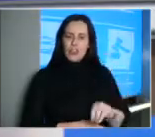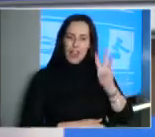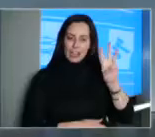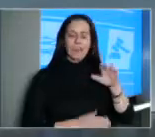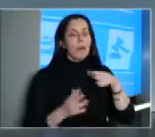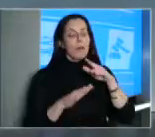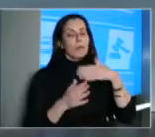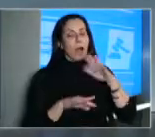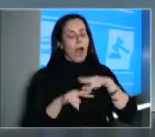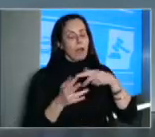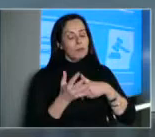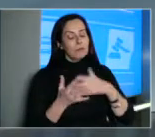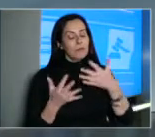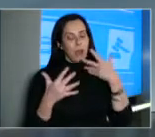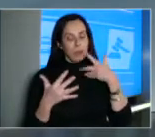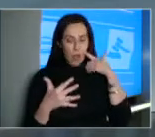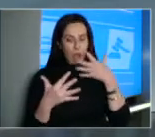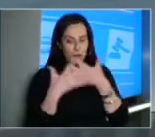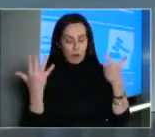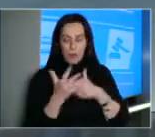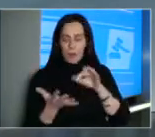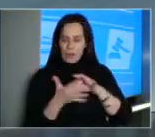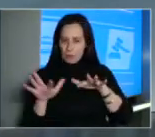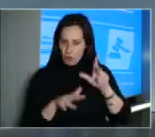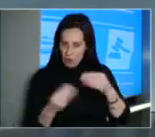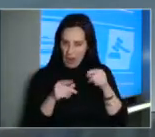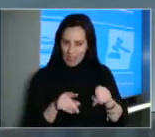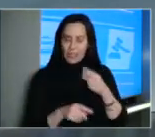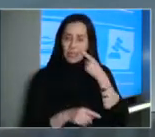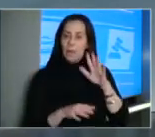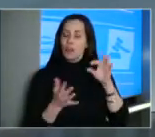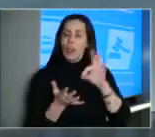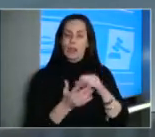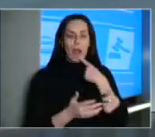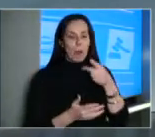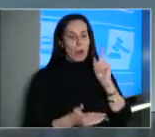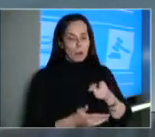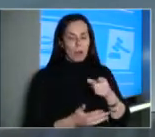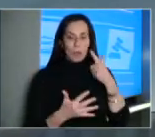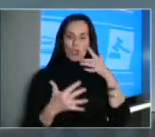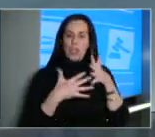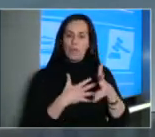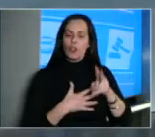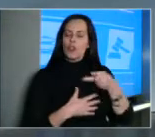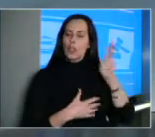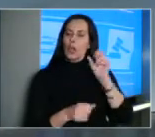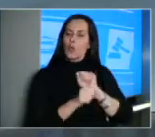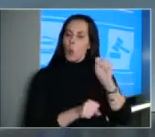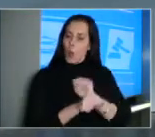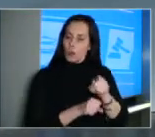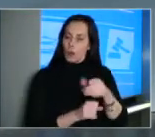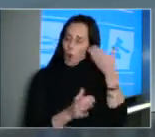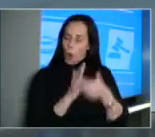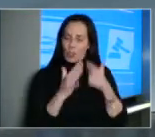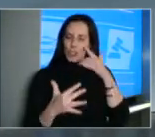בהמשך, על השקיפות במשרדי הממשלה, יש דבר כזה. נראה שמאז שדיברו על הצורך בשקיפות, יש יותר תלונות על